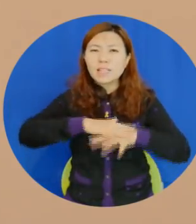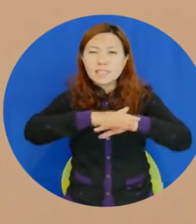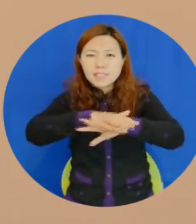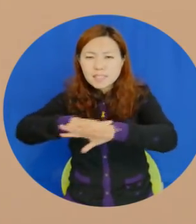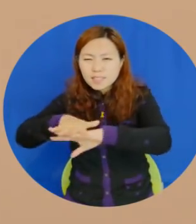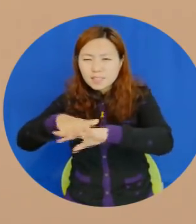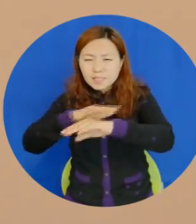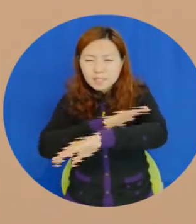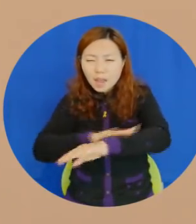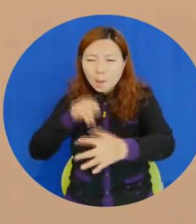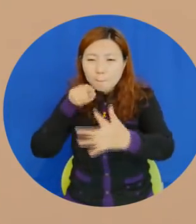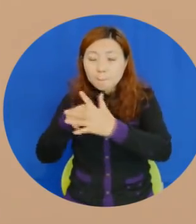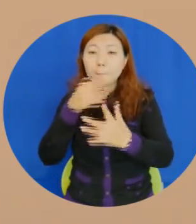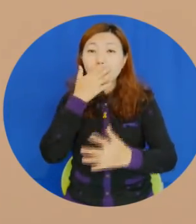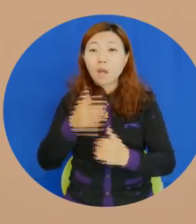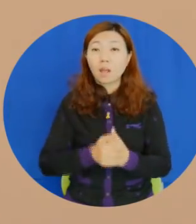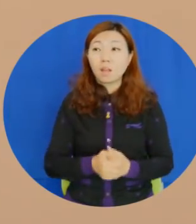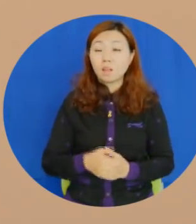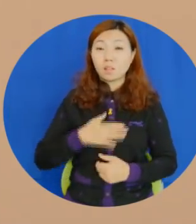지리를 잘한다는 거예요.